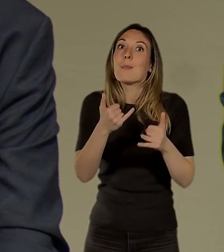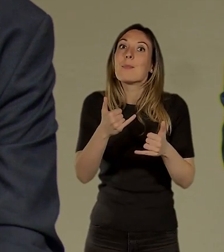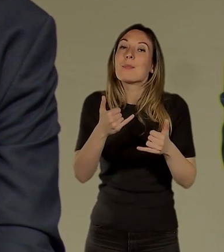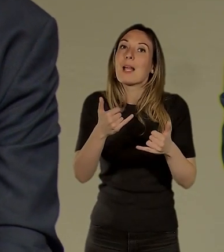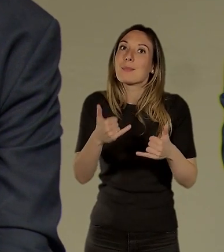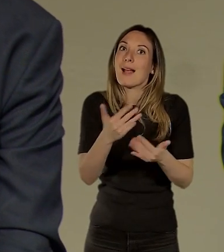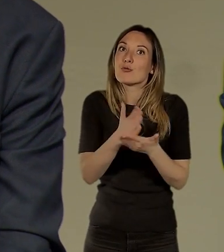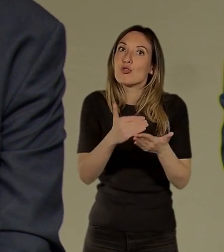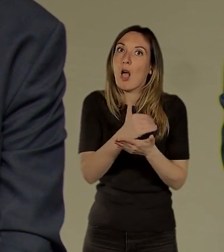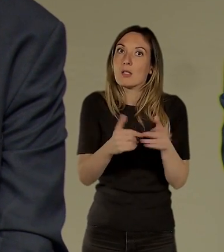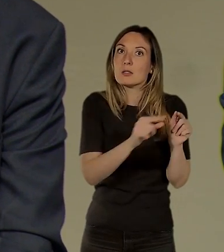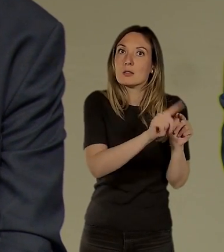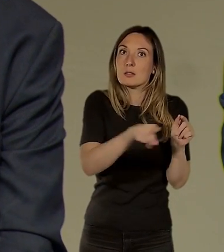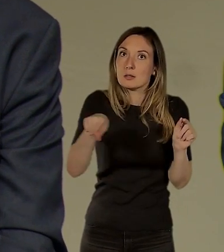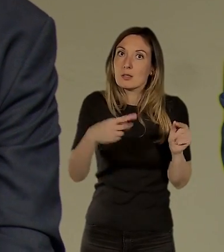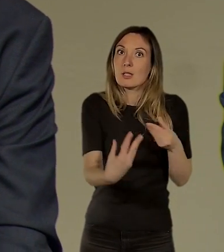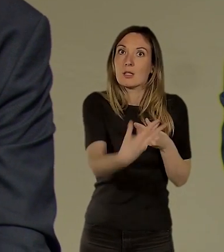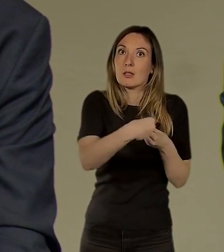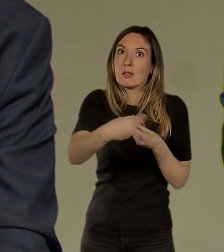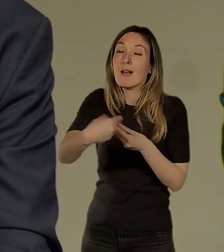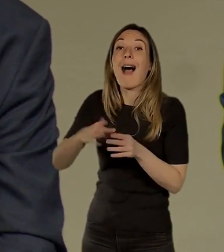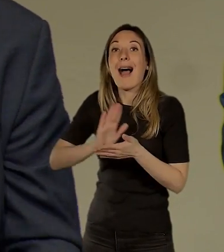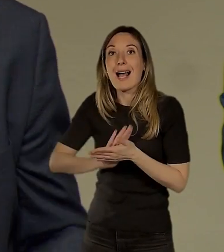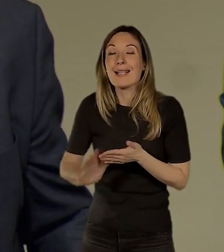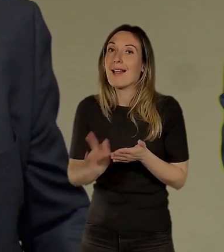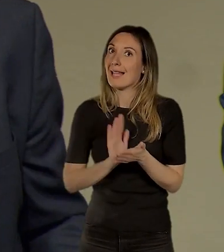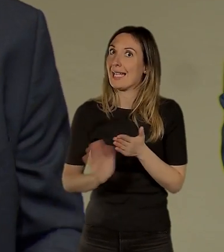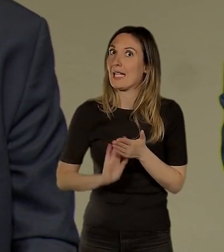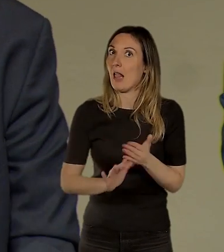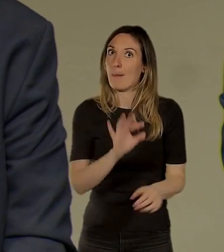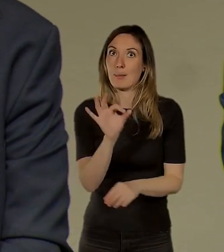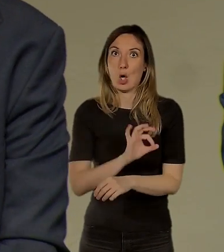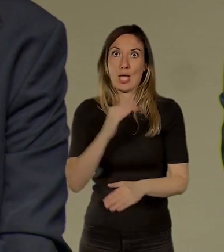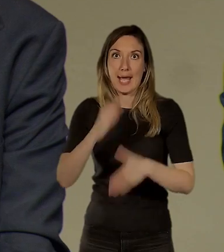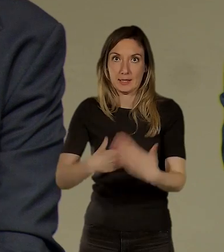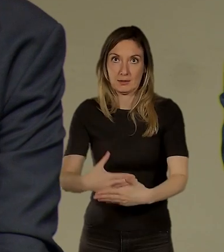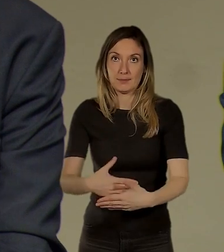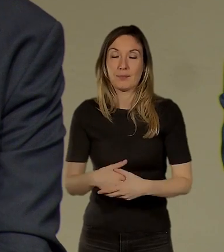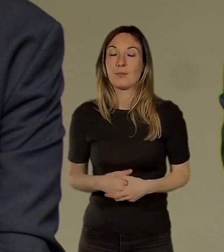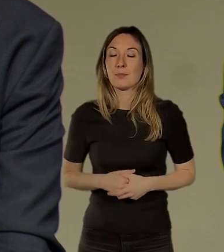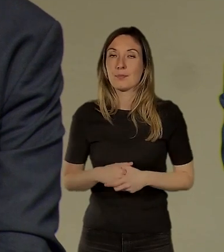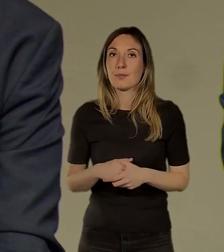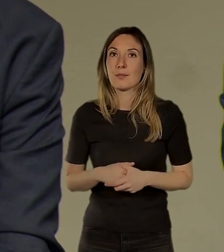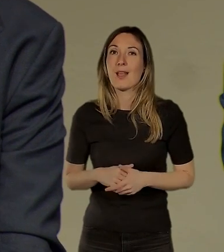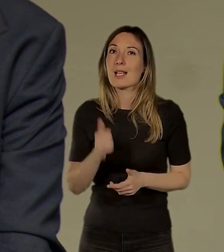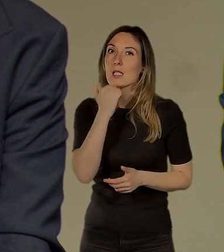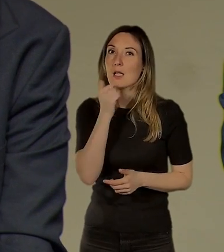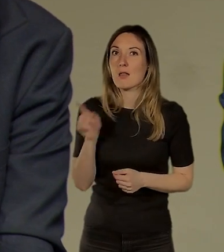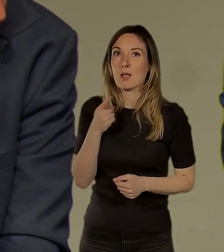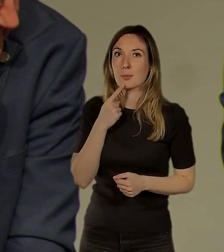ty projektové práce rychle. Já se ztotožňuji se Zdeňkem, že je dobrý